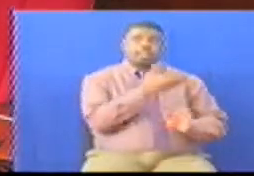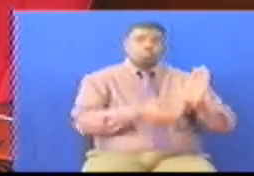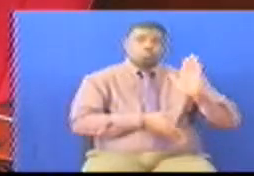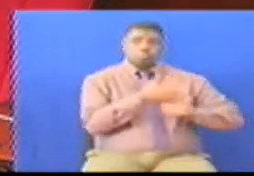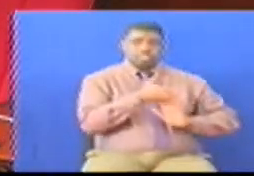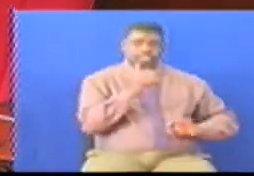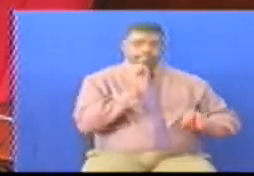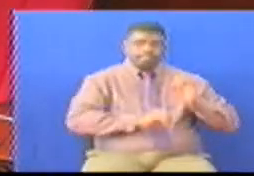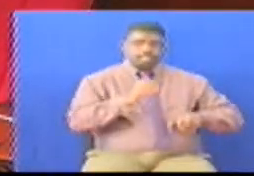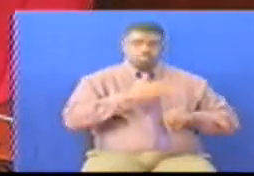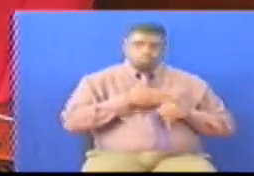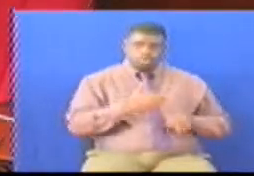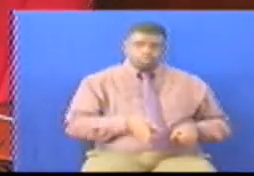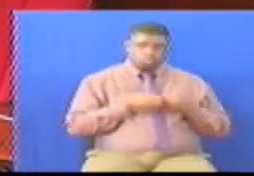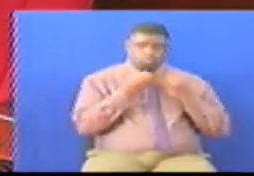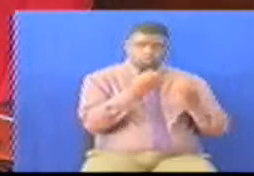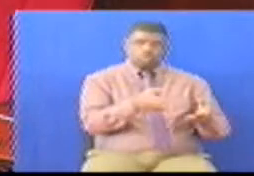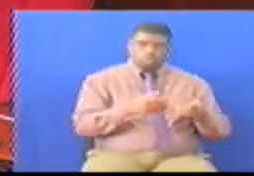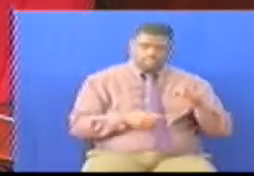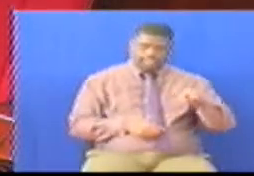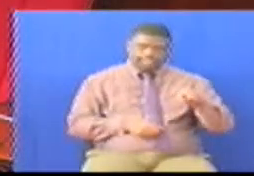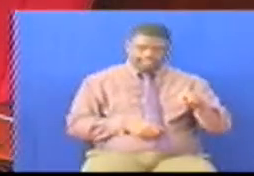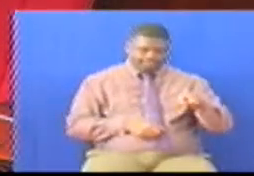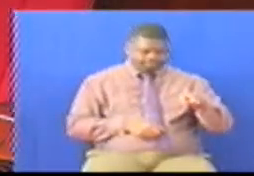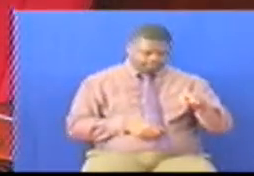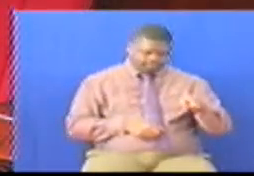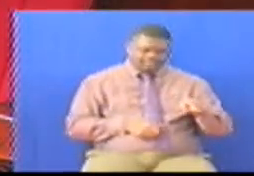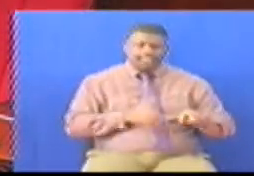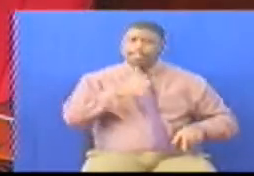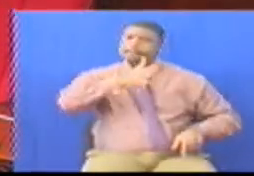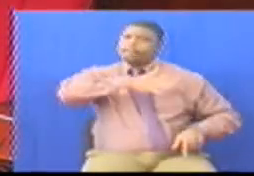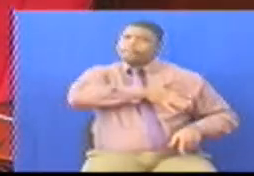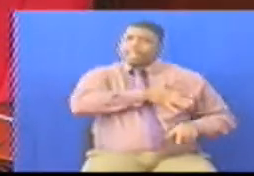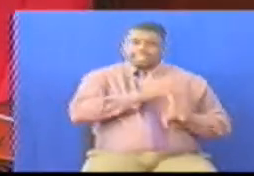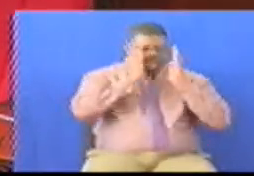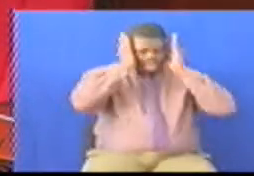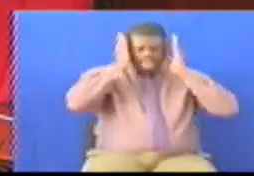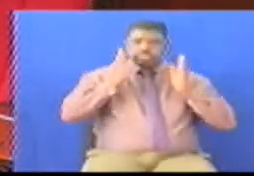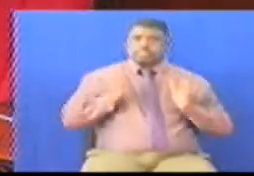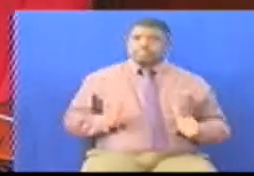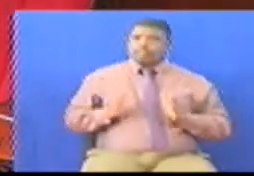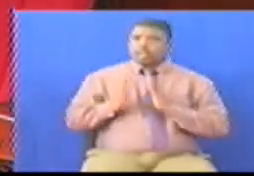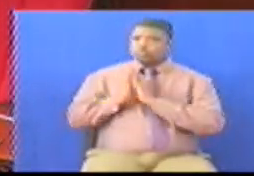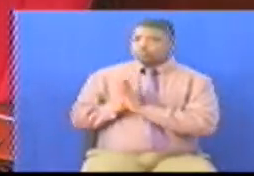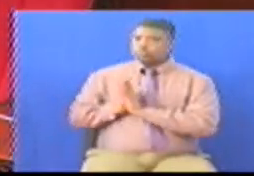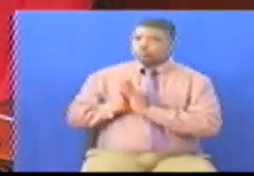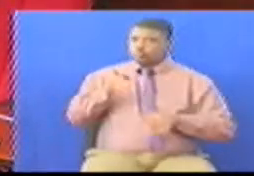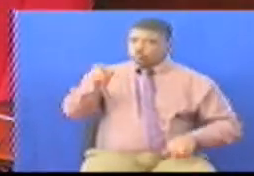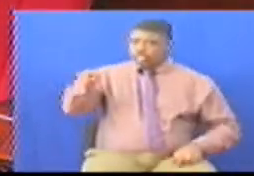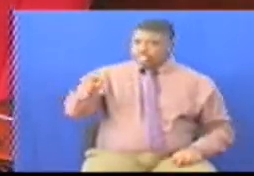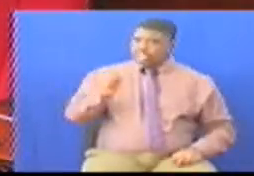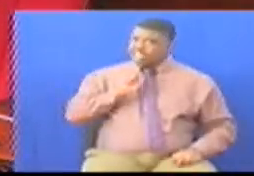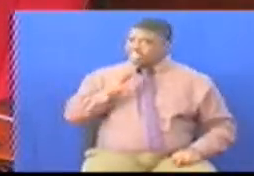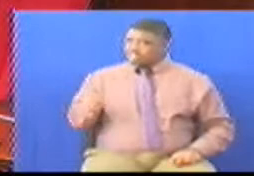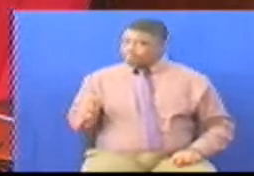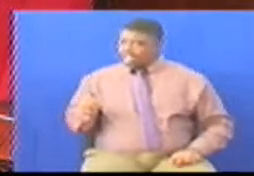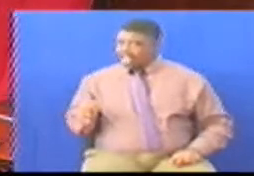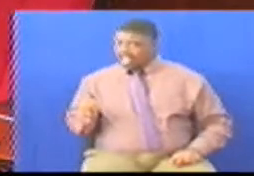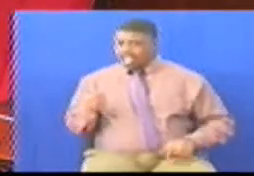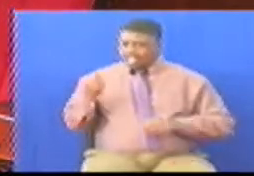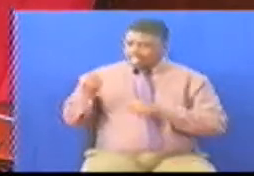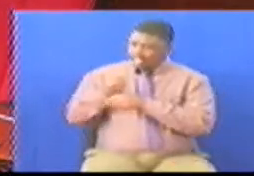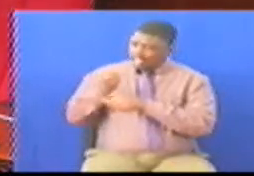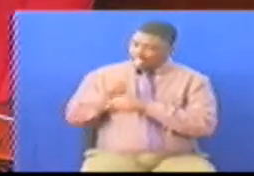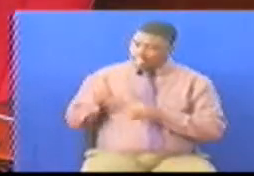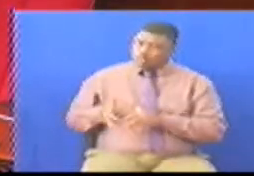maoni yangu juu ya kamati hii, ningependa kwa heshima kubwa kabisa nikushukuru wewe Mheshimiwa Spika kwa kazi